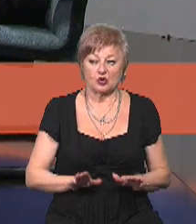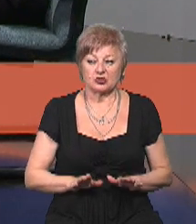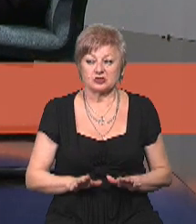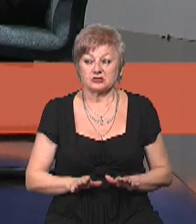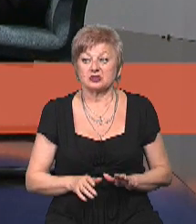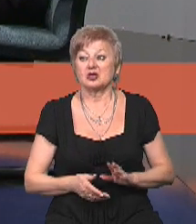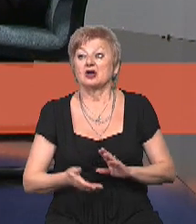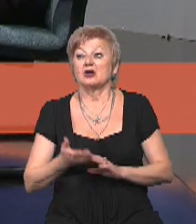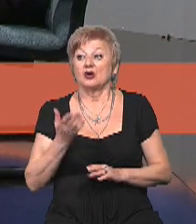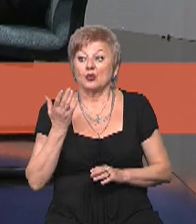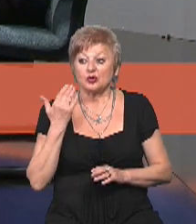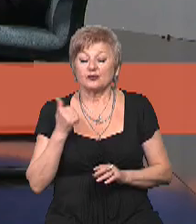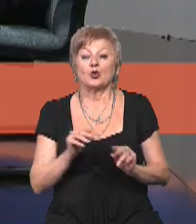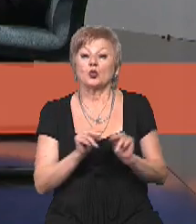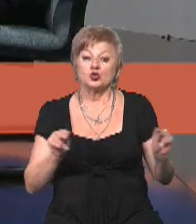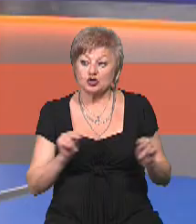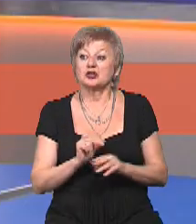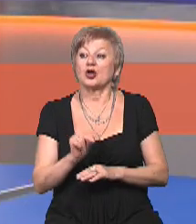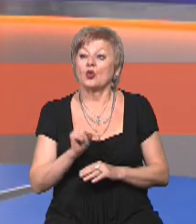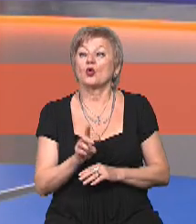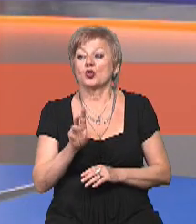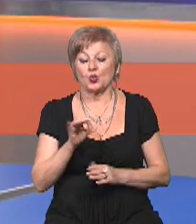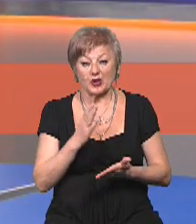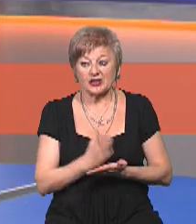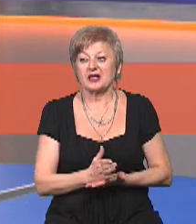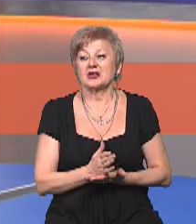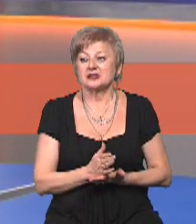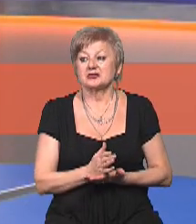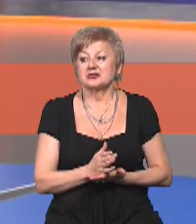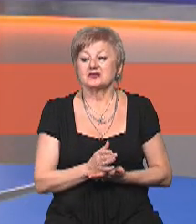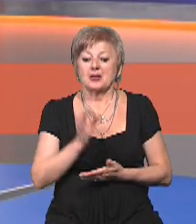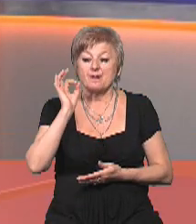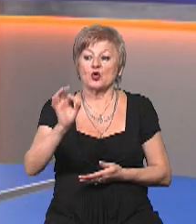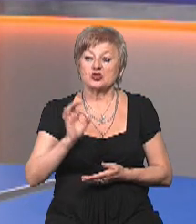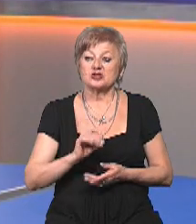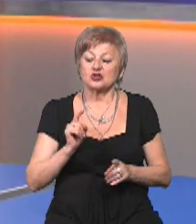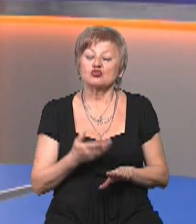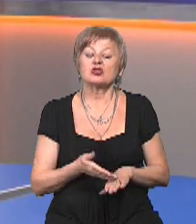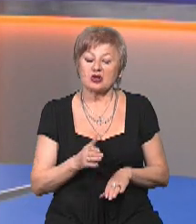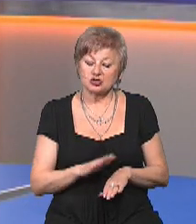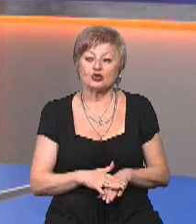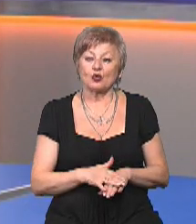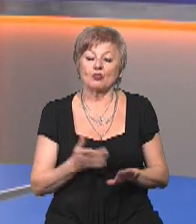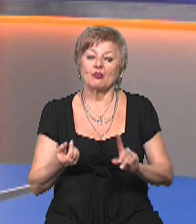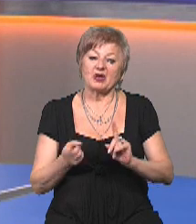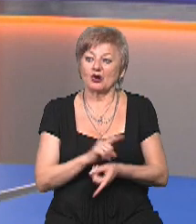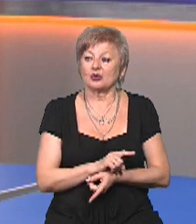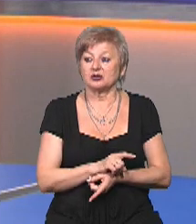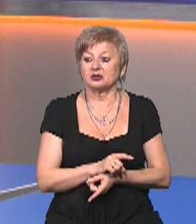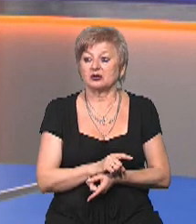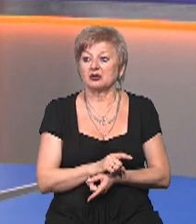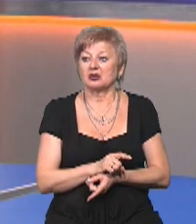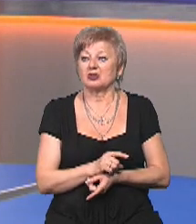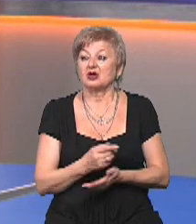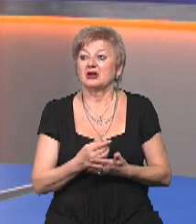вже 95% вчителів, але є певний відсоток, яким важко. А звідкиляється інформація про третину?